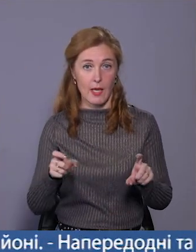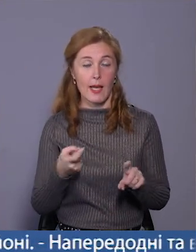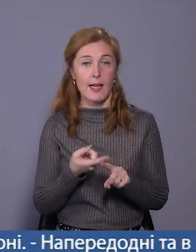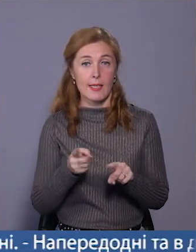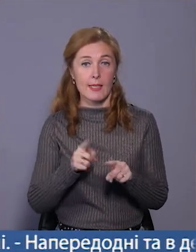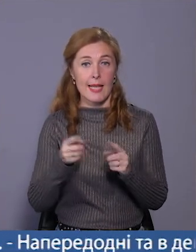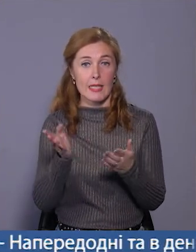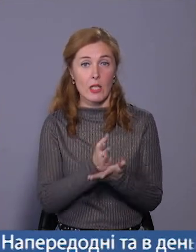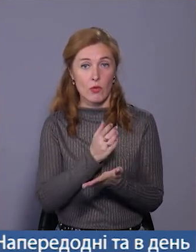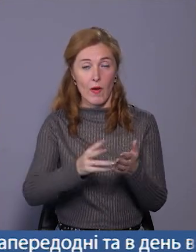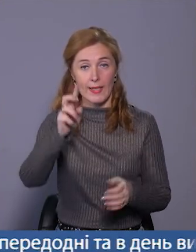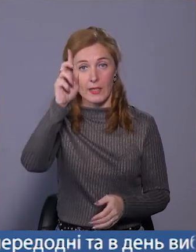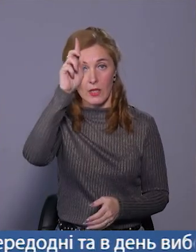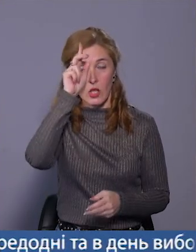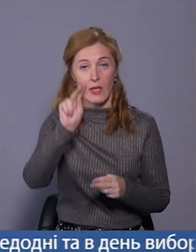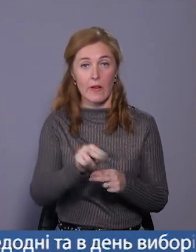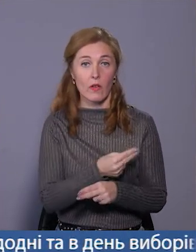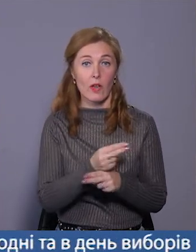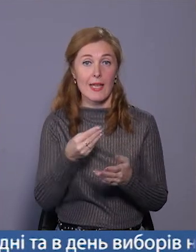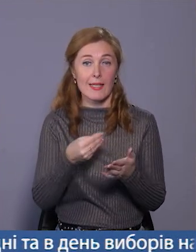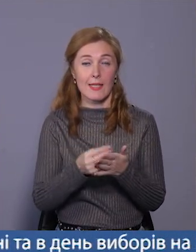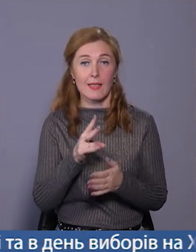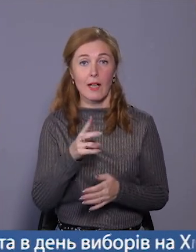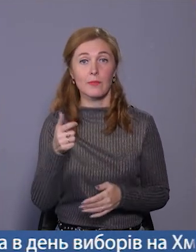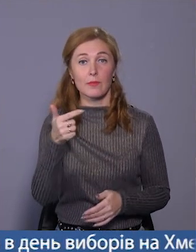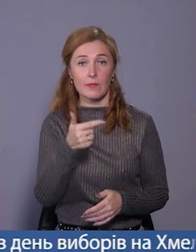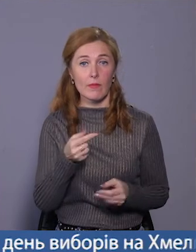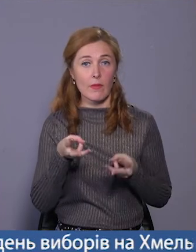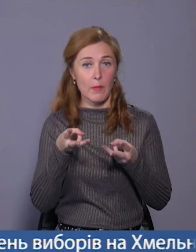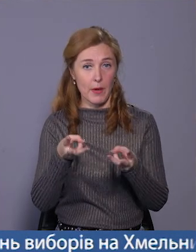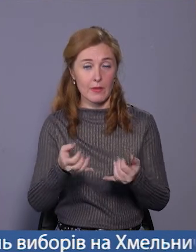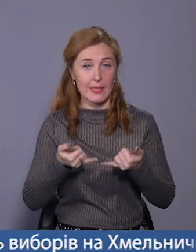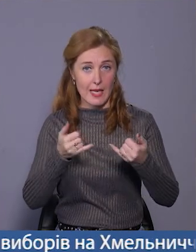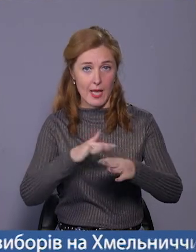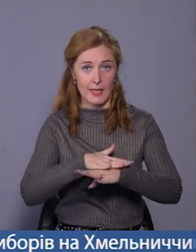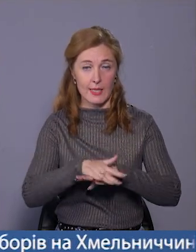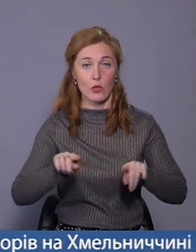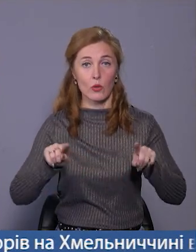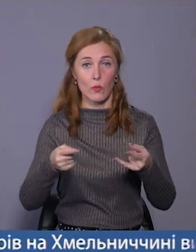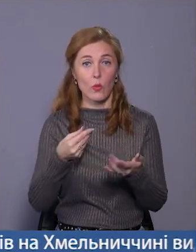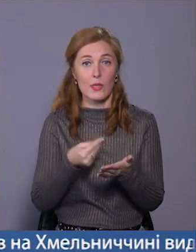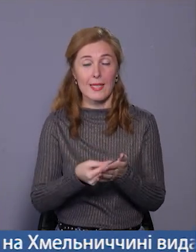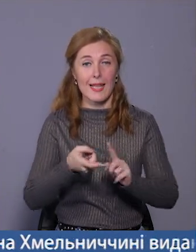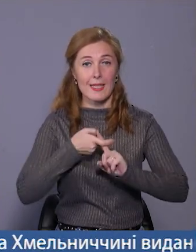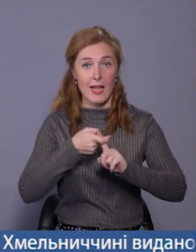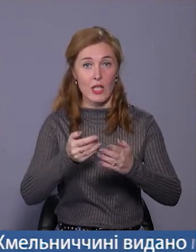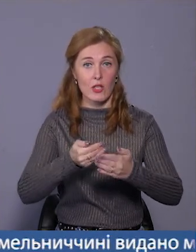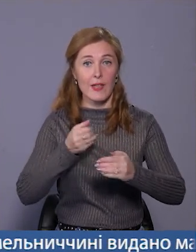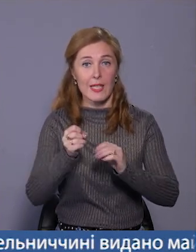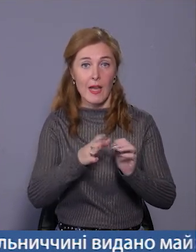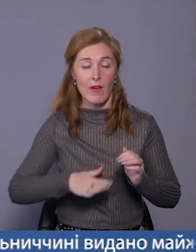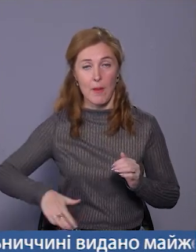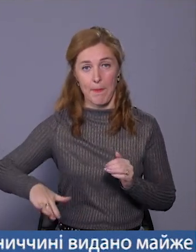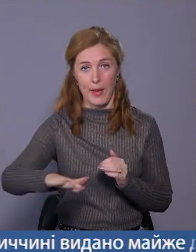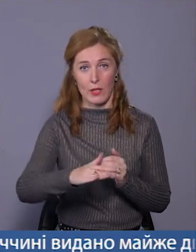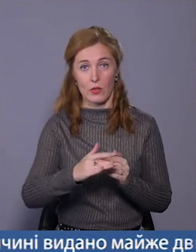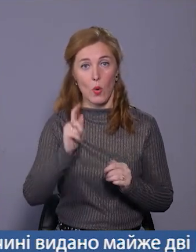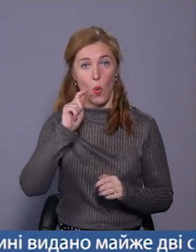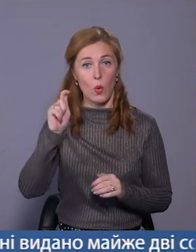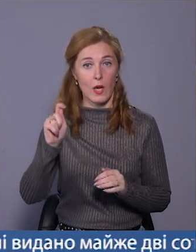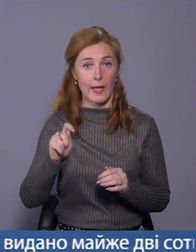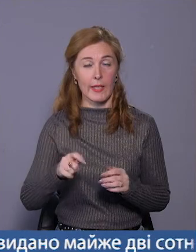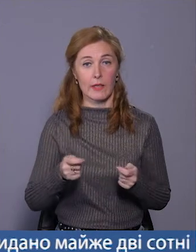скасування державного регулювання цін на блакитне паливо для населення. Тому тепер ціна залежить від європейської, адже Україна